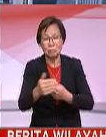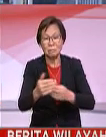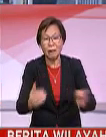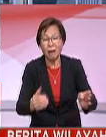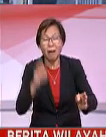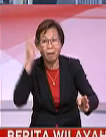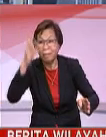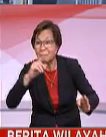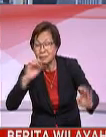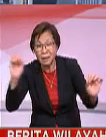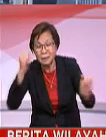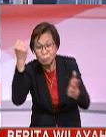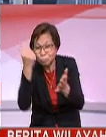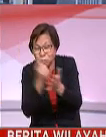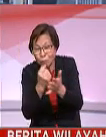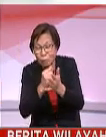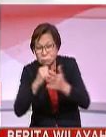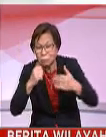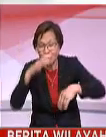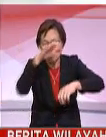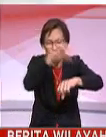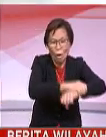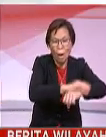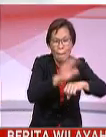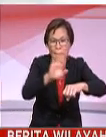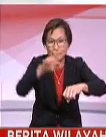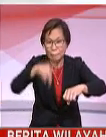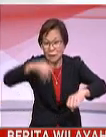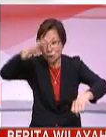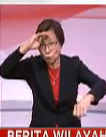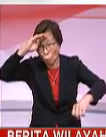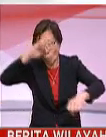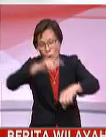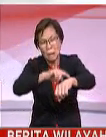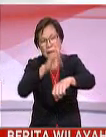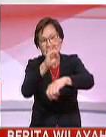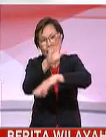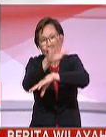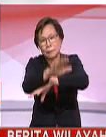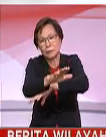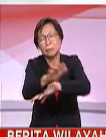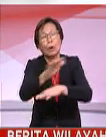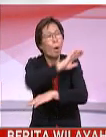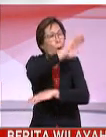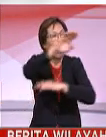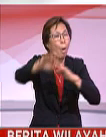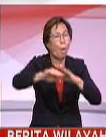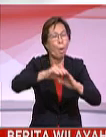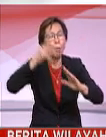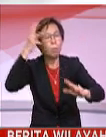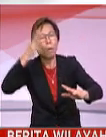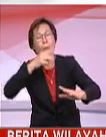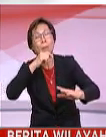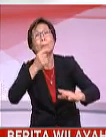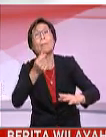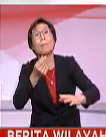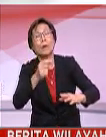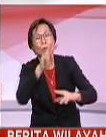cukai kastam. Penahanan dibuat di Batu Pahat Johor 6 petang semalam dengan kesemua arak bernilai